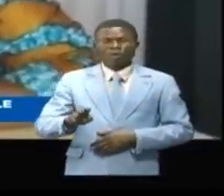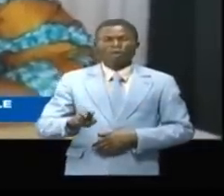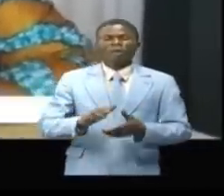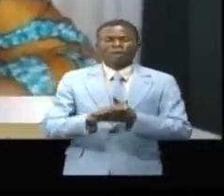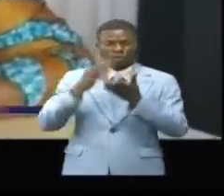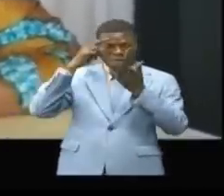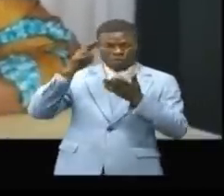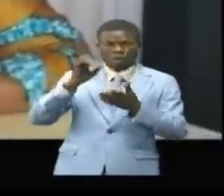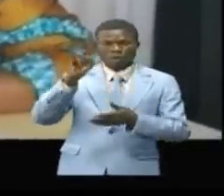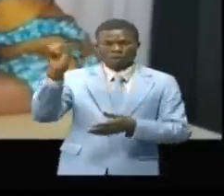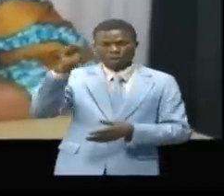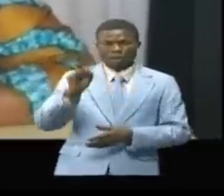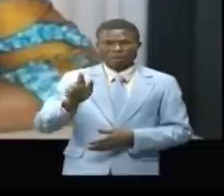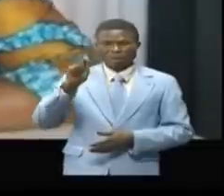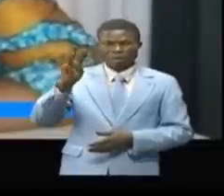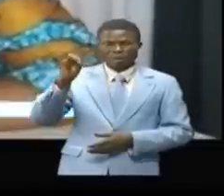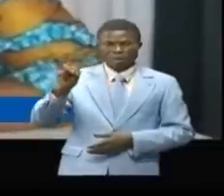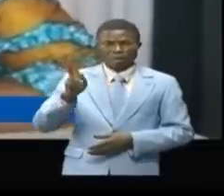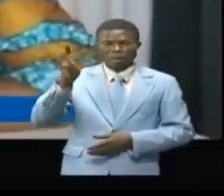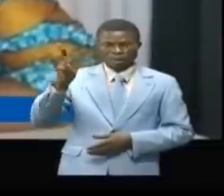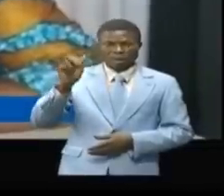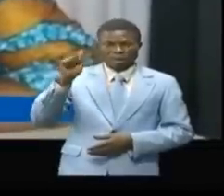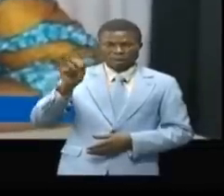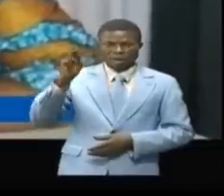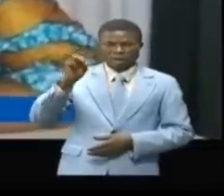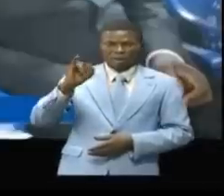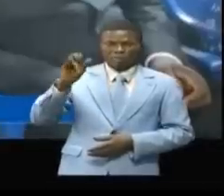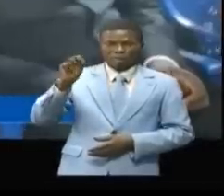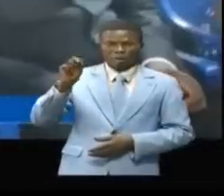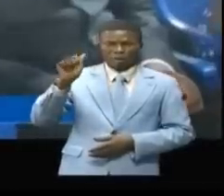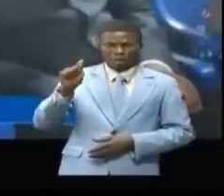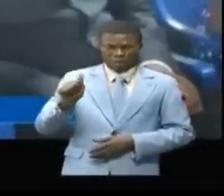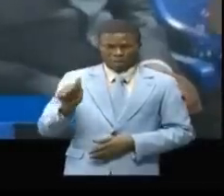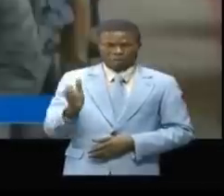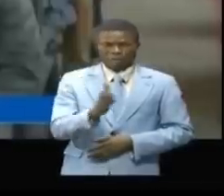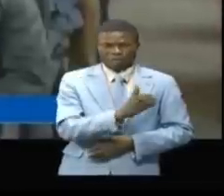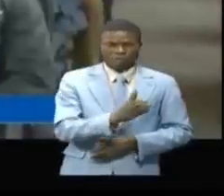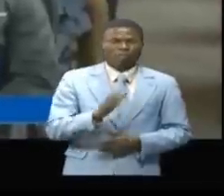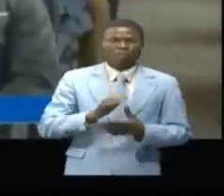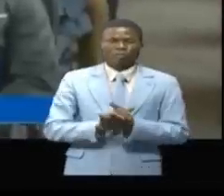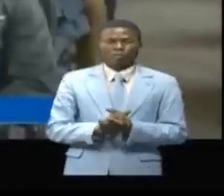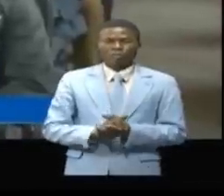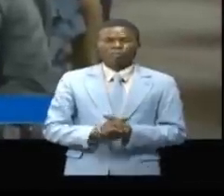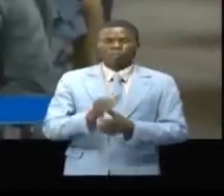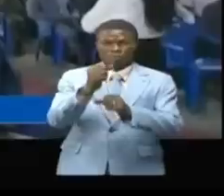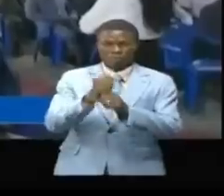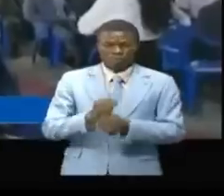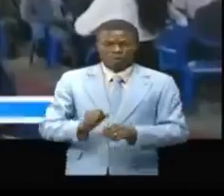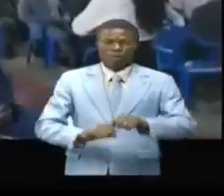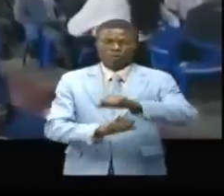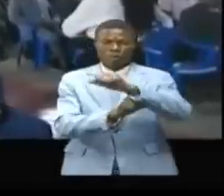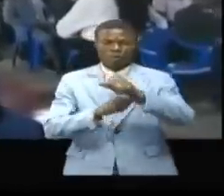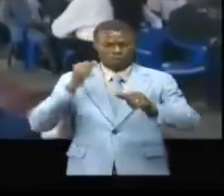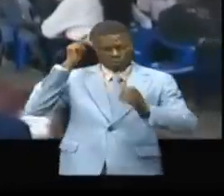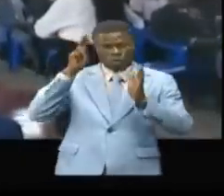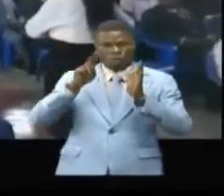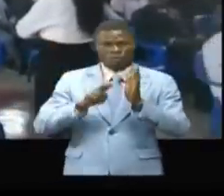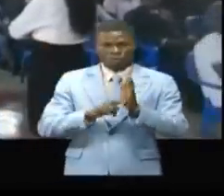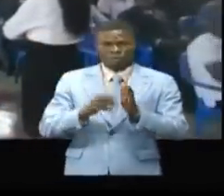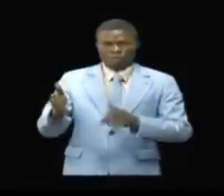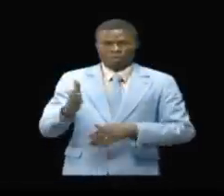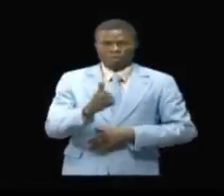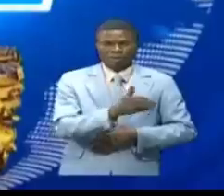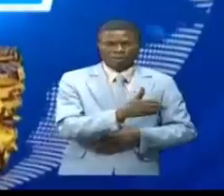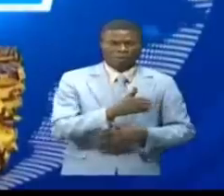à l'ISTEM Kamina. Pour Isabelle Mushimbi, cette équipe des chercheurs devrait bénéficier de l'appui du gouvernement.